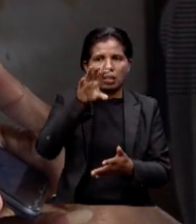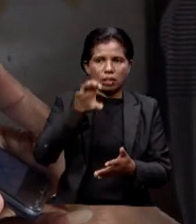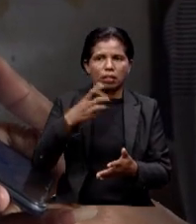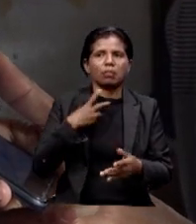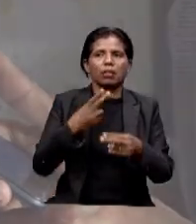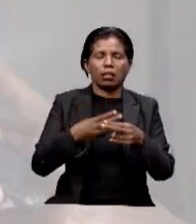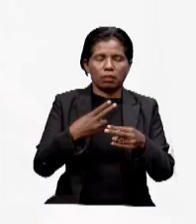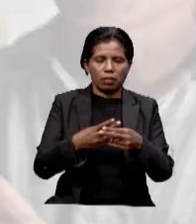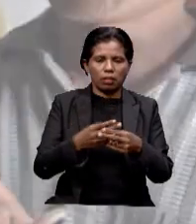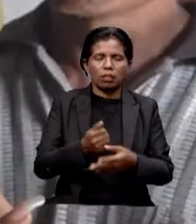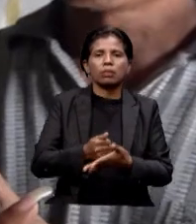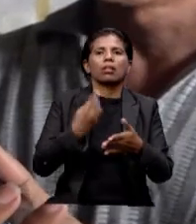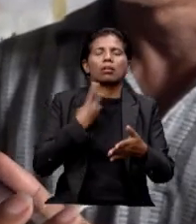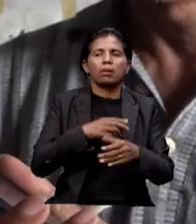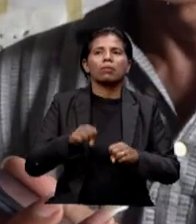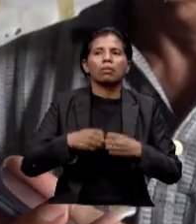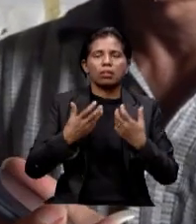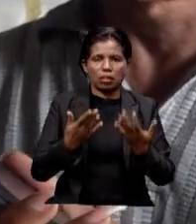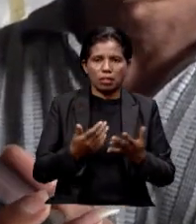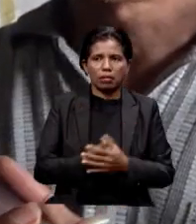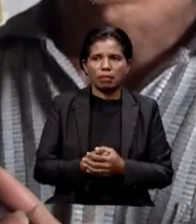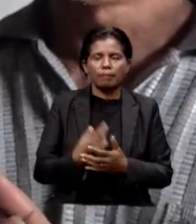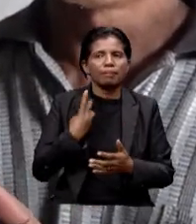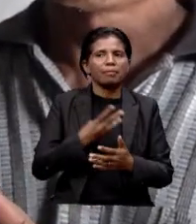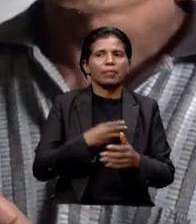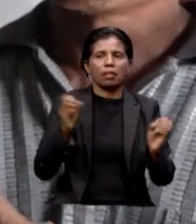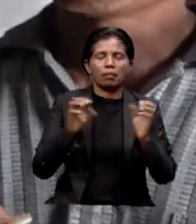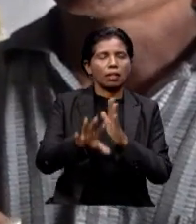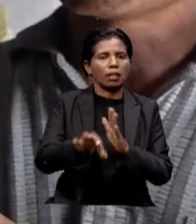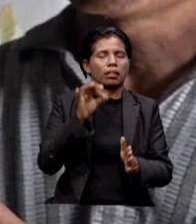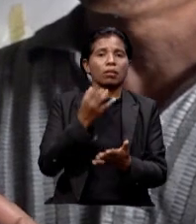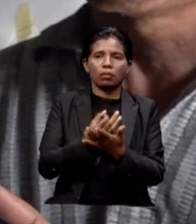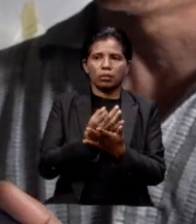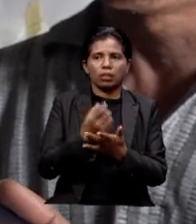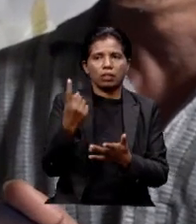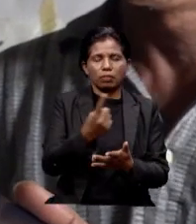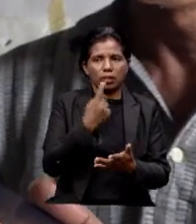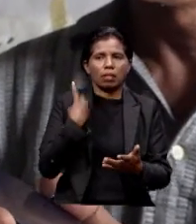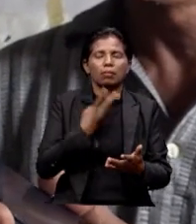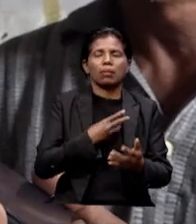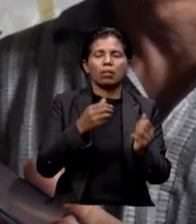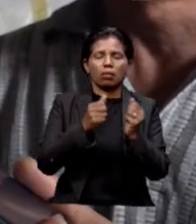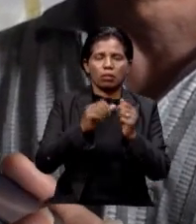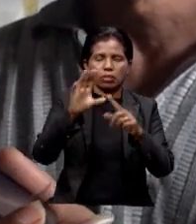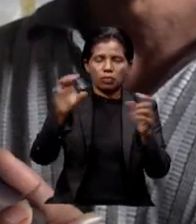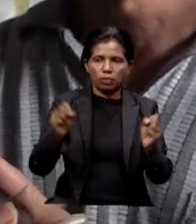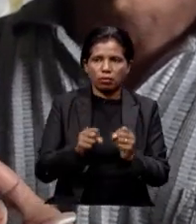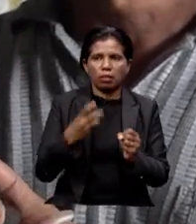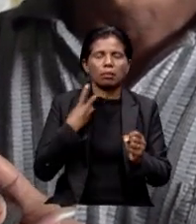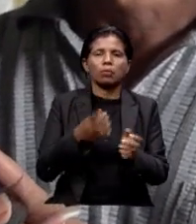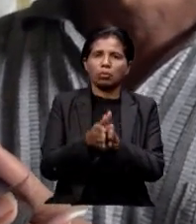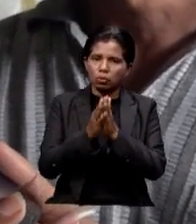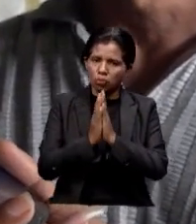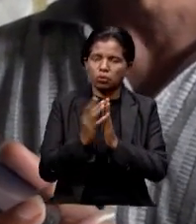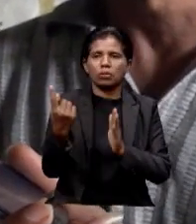ihane atende ami wensa ami ni ami kwan lula heta na fati ami o ami ni ature lokal sir ami hamutuk ijisi ami